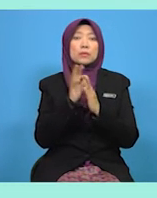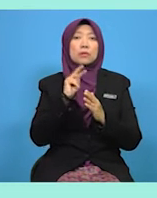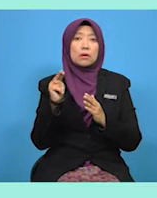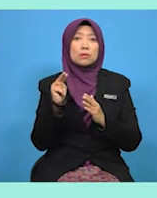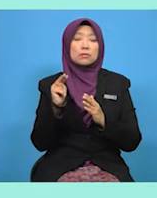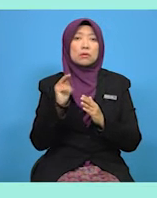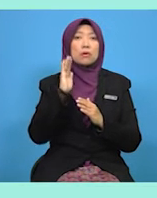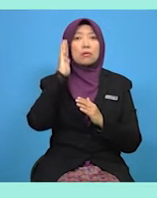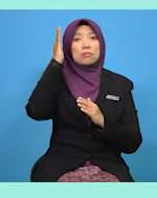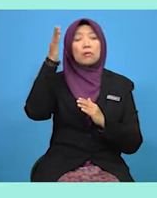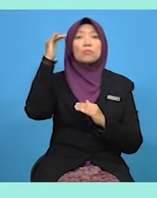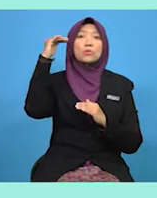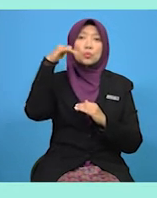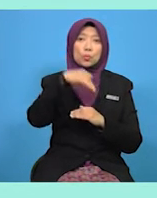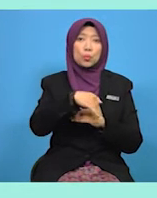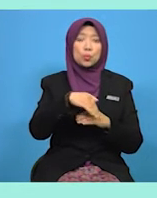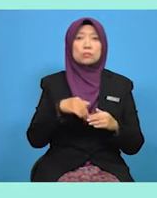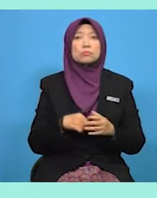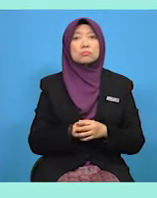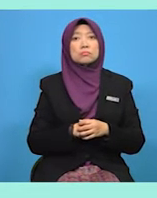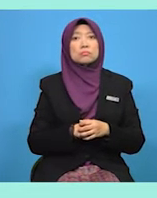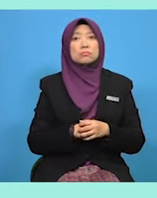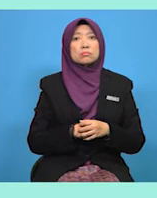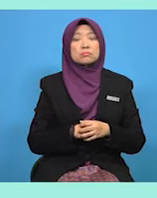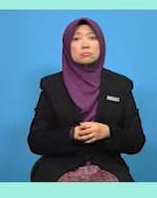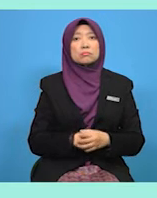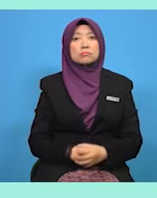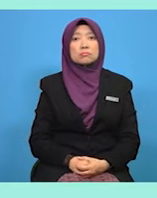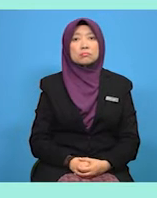permintaan agregat menurun.